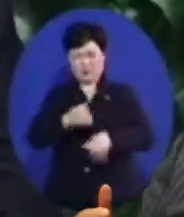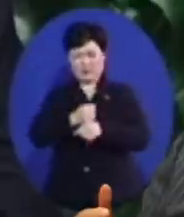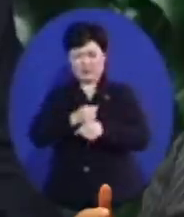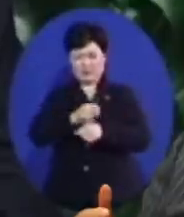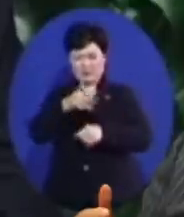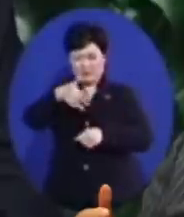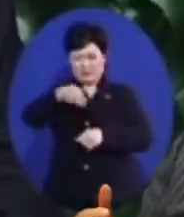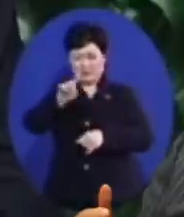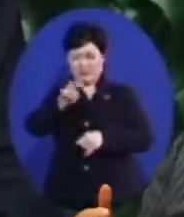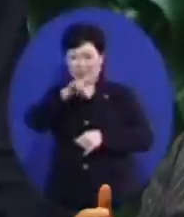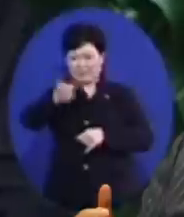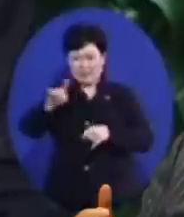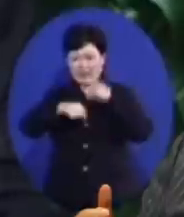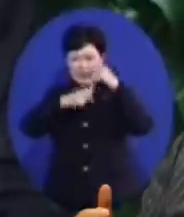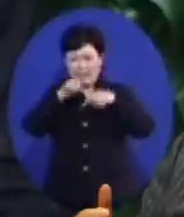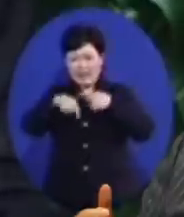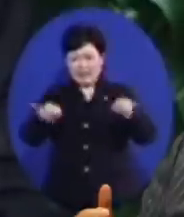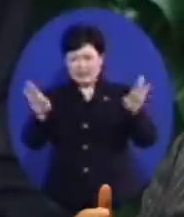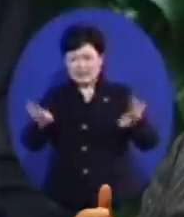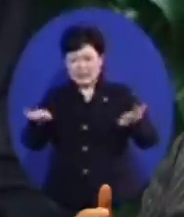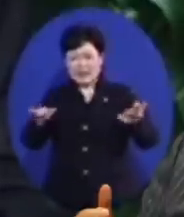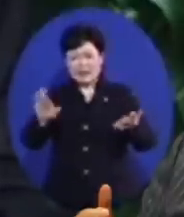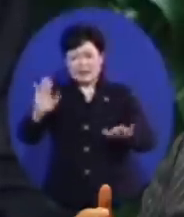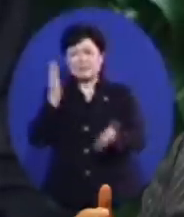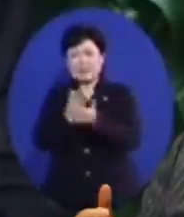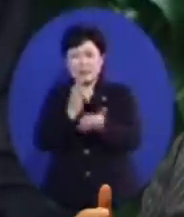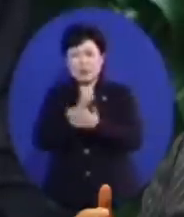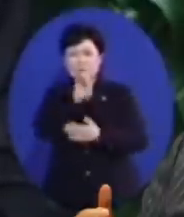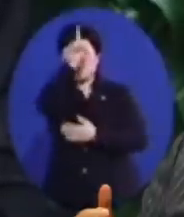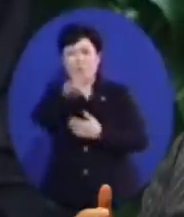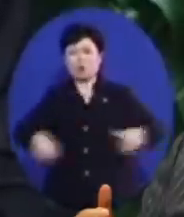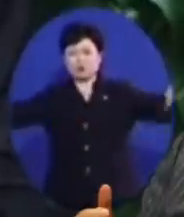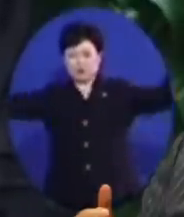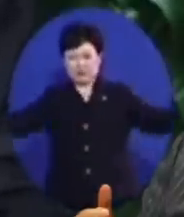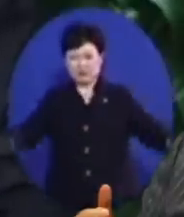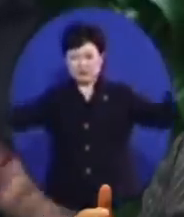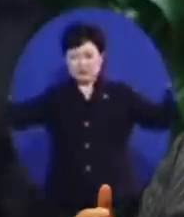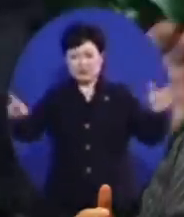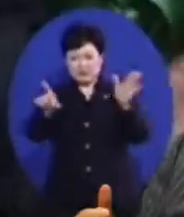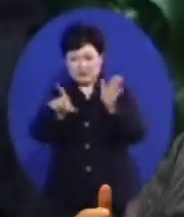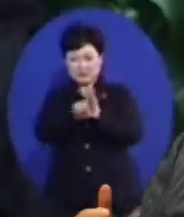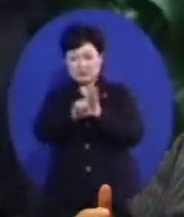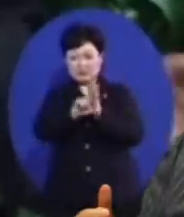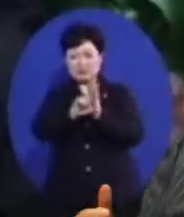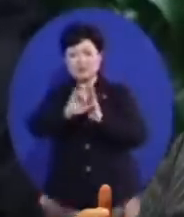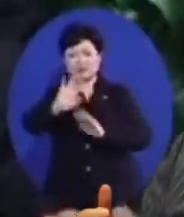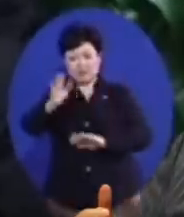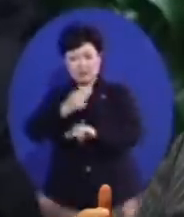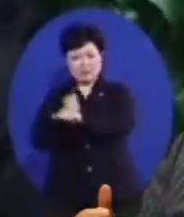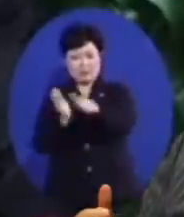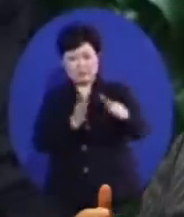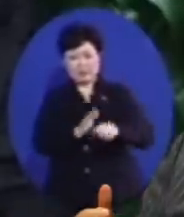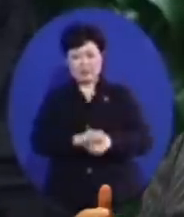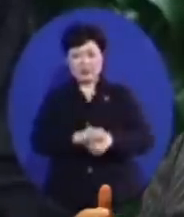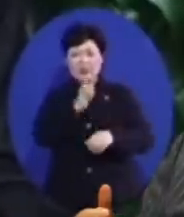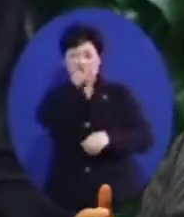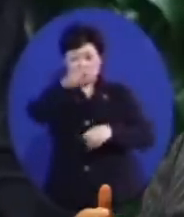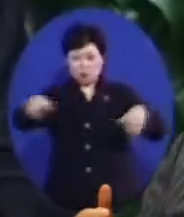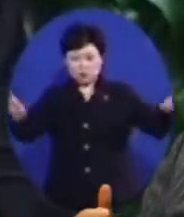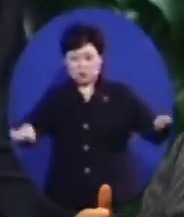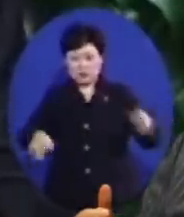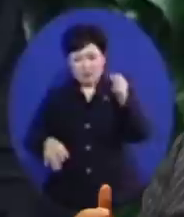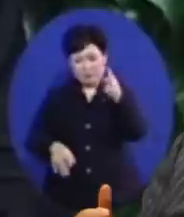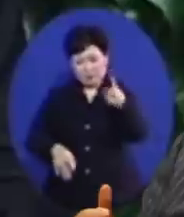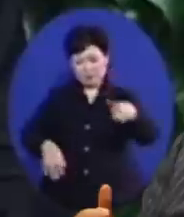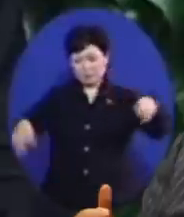참새 신자가 되지 말고 독수리 신자가 되자는 것입니다. 독수리는 몇 번 자기 날개를 치고 난 다음에는 곧장